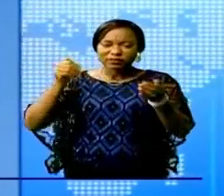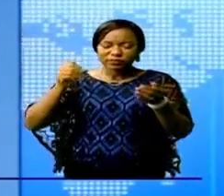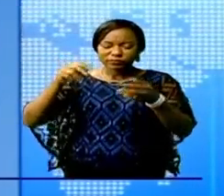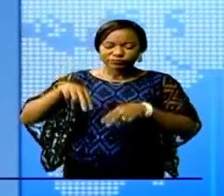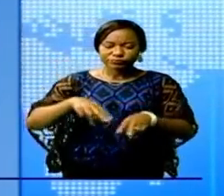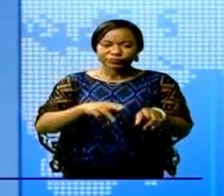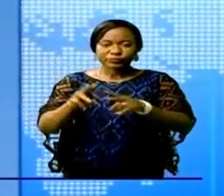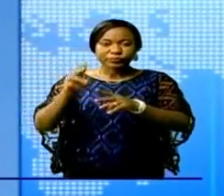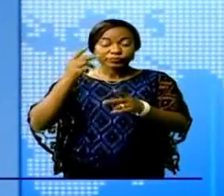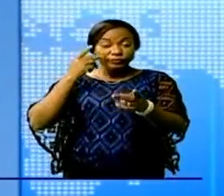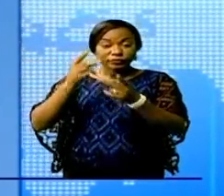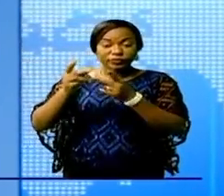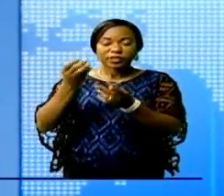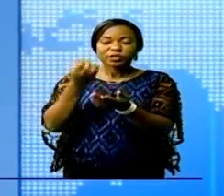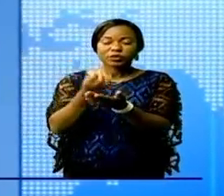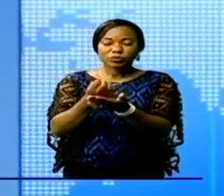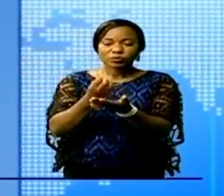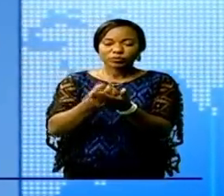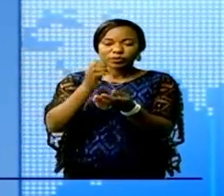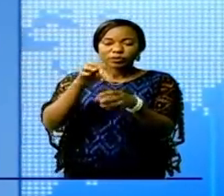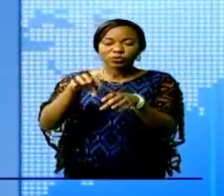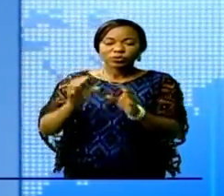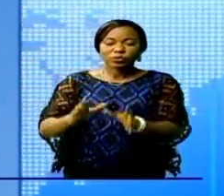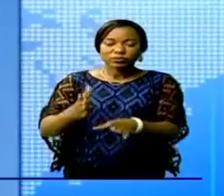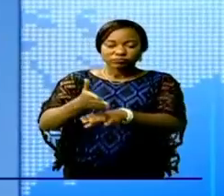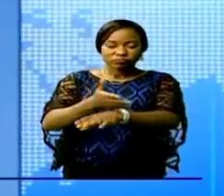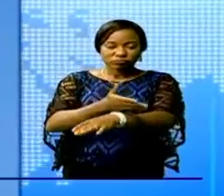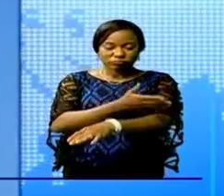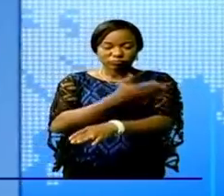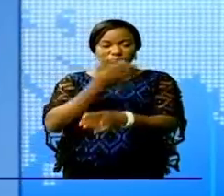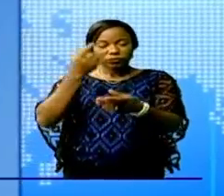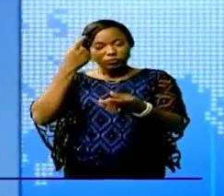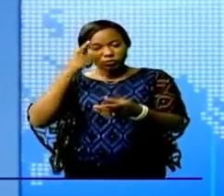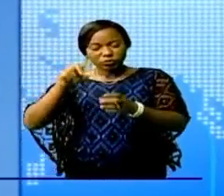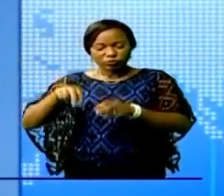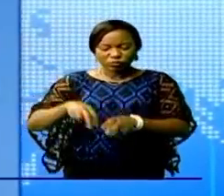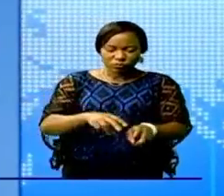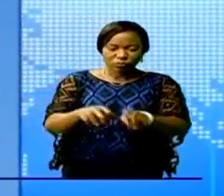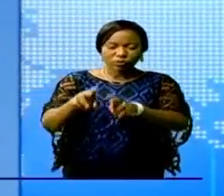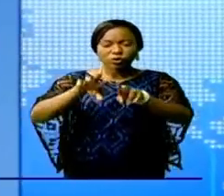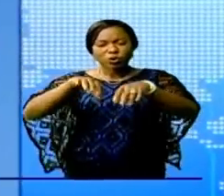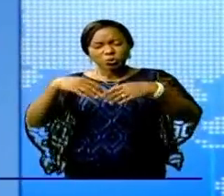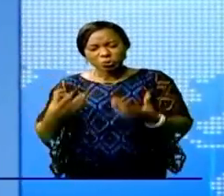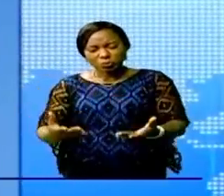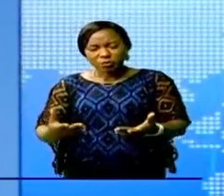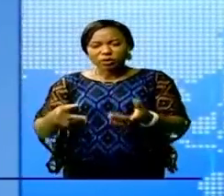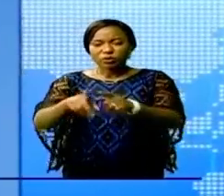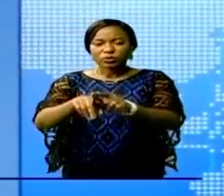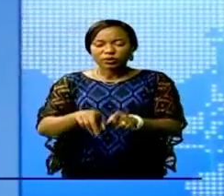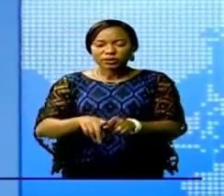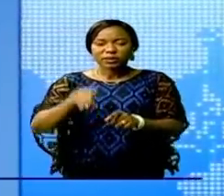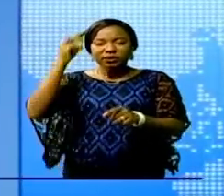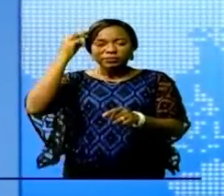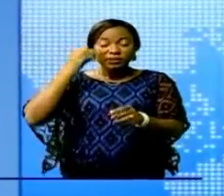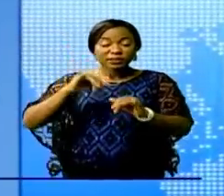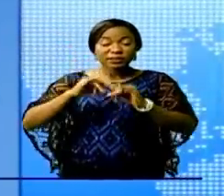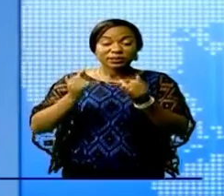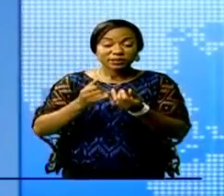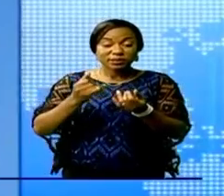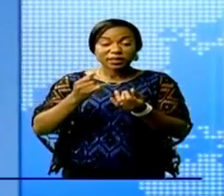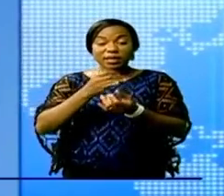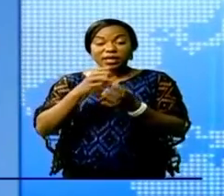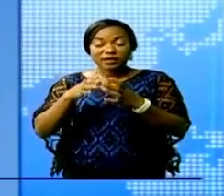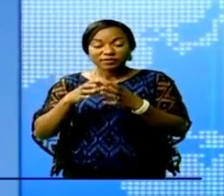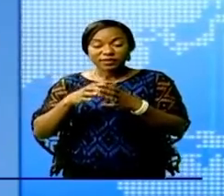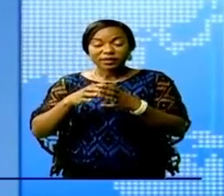stratégies visant à booster l'économie congolaise qui sont en train d'être peaufinées entre le ministre de l'Industrie et le président